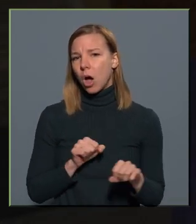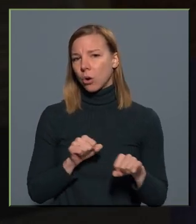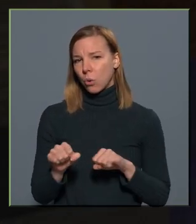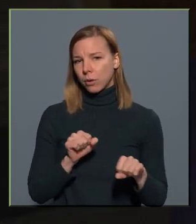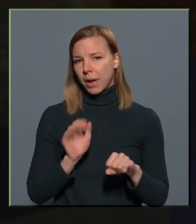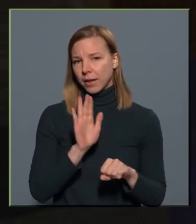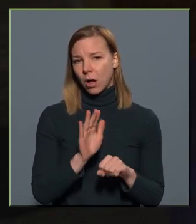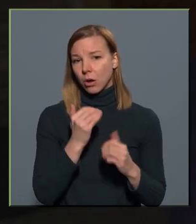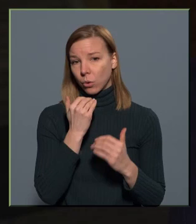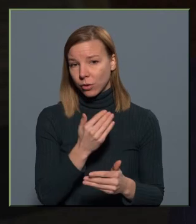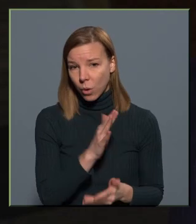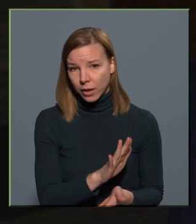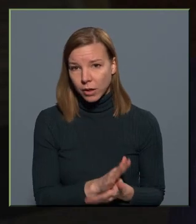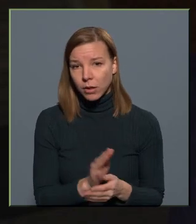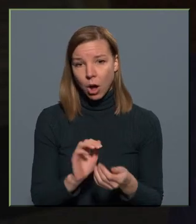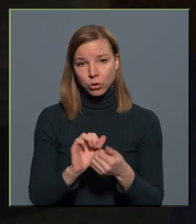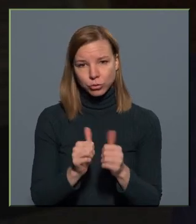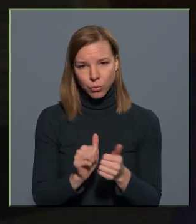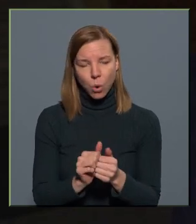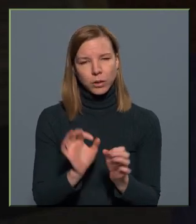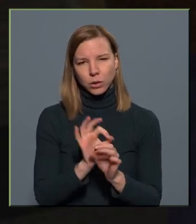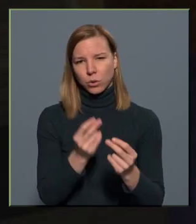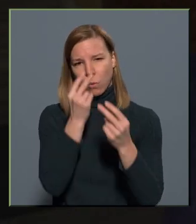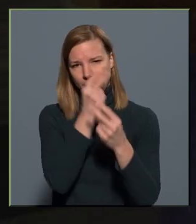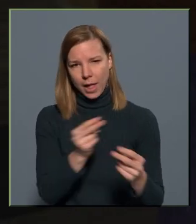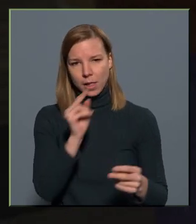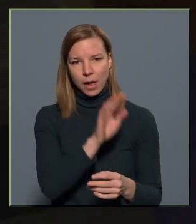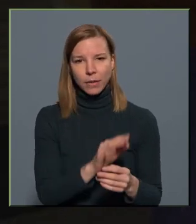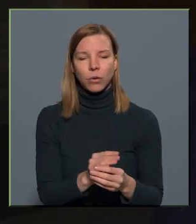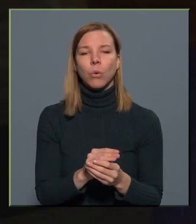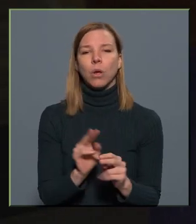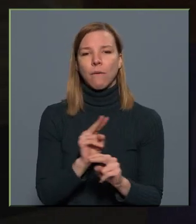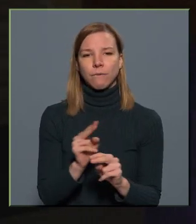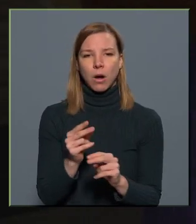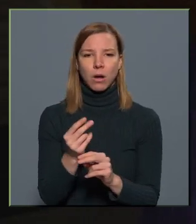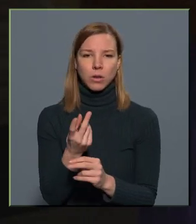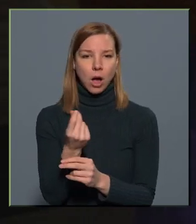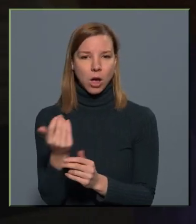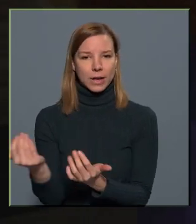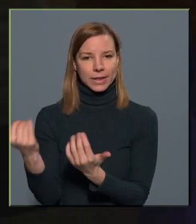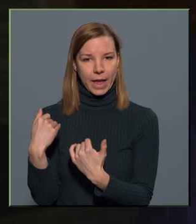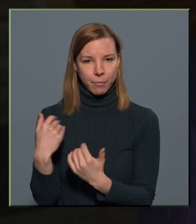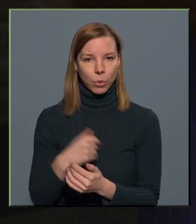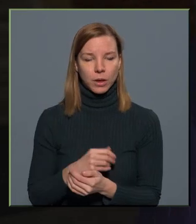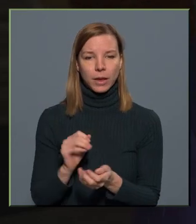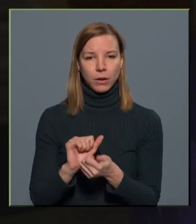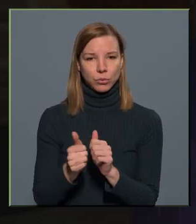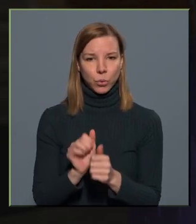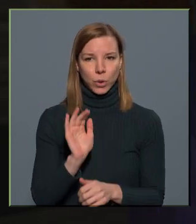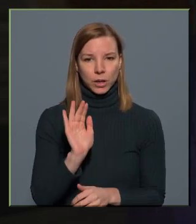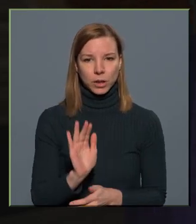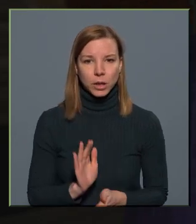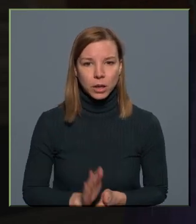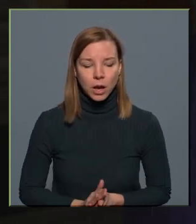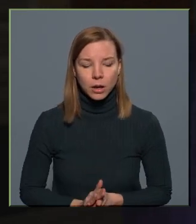köszönhetően a sport nagyon jól el van látva, nagyon komoly anyagi támogatást biztosít, és bizonyos esetekben